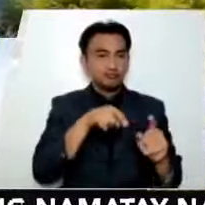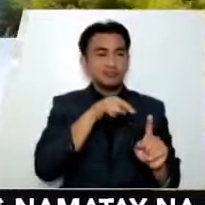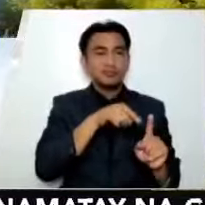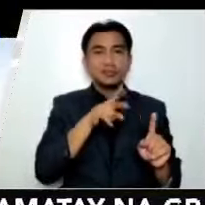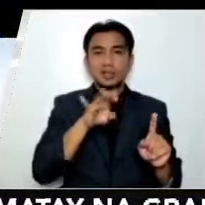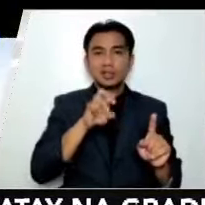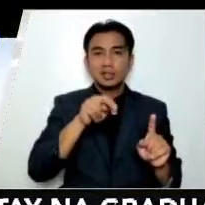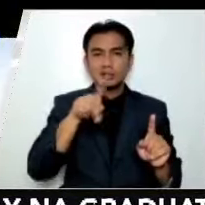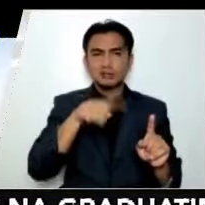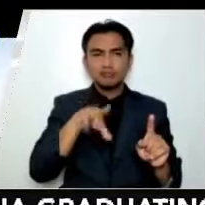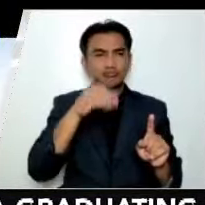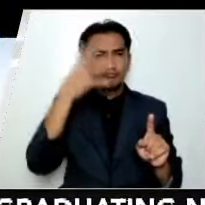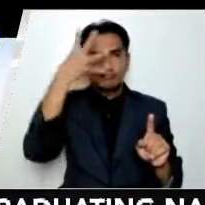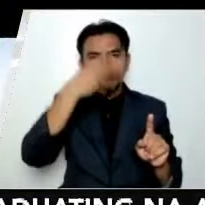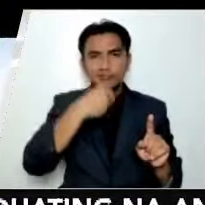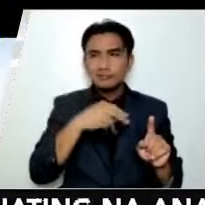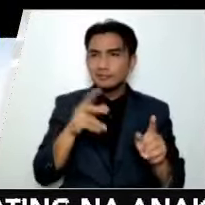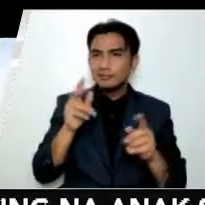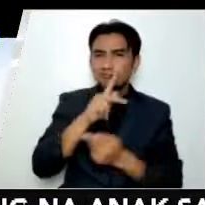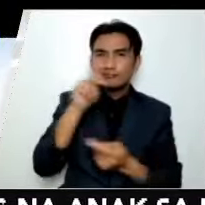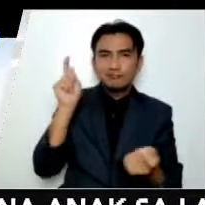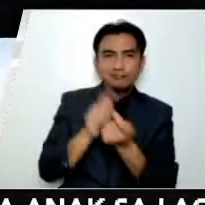ng isla.